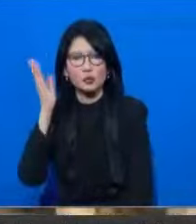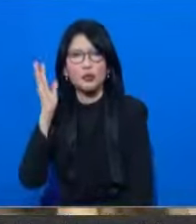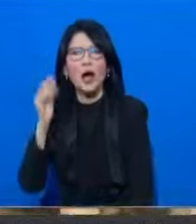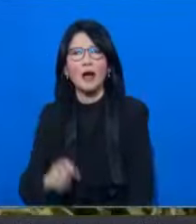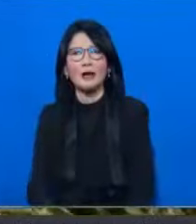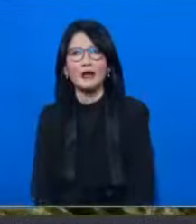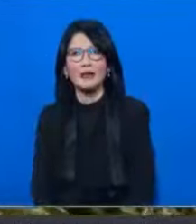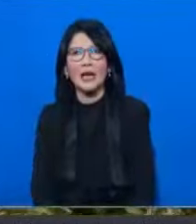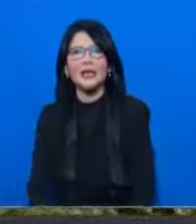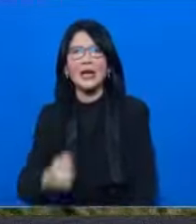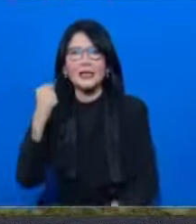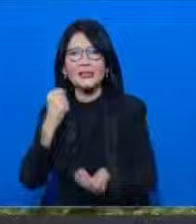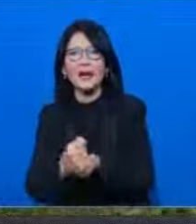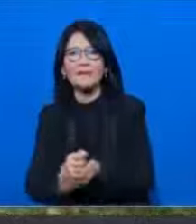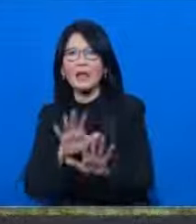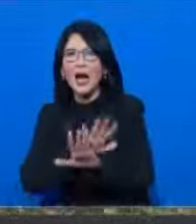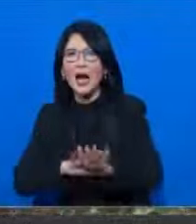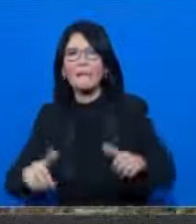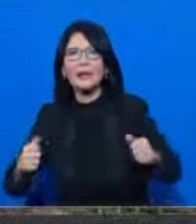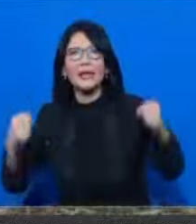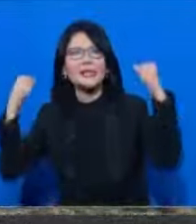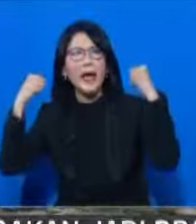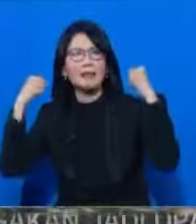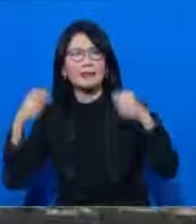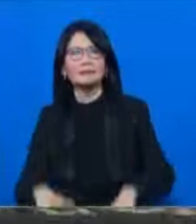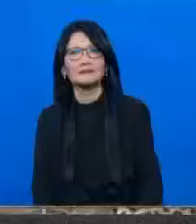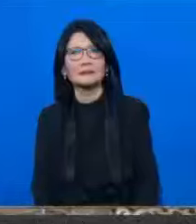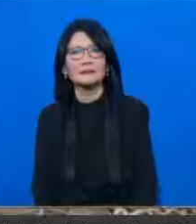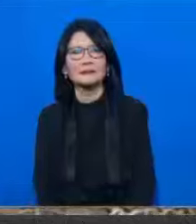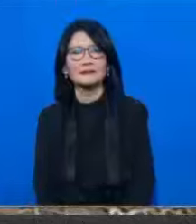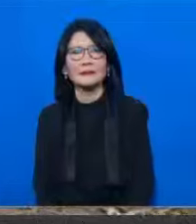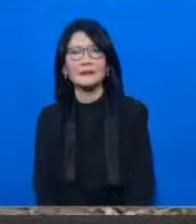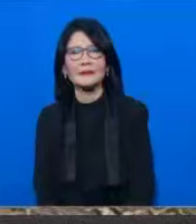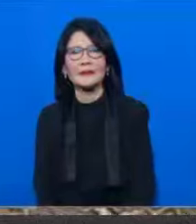Peternakan hingga dijamin aman dan sehat. Tim Liputan, CNN Indonesia.